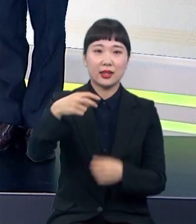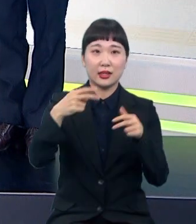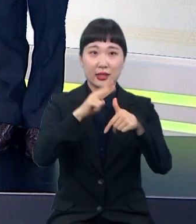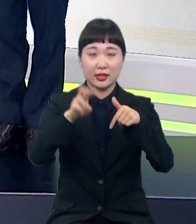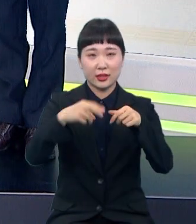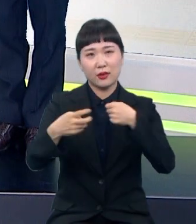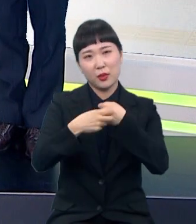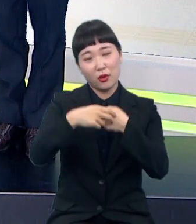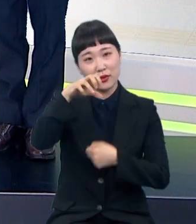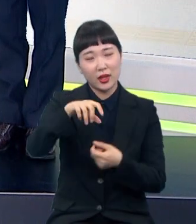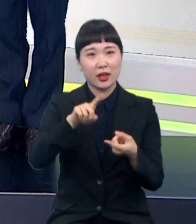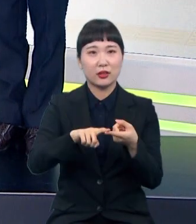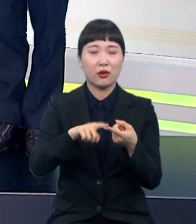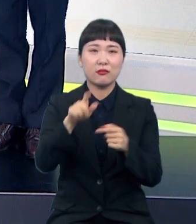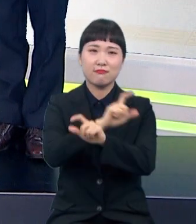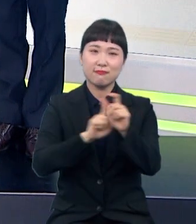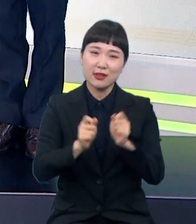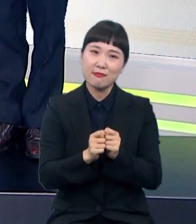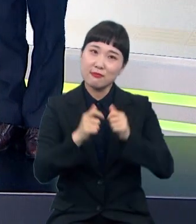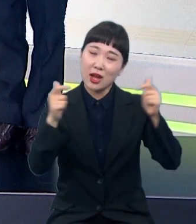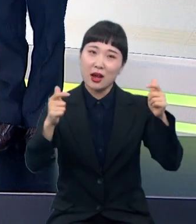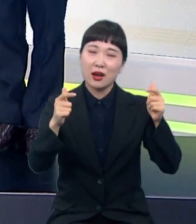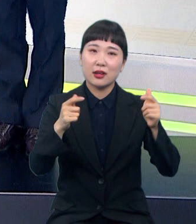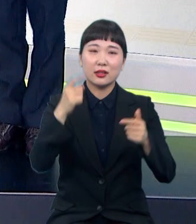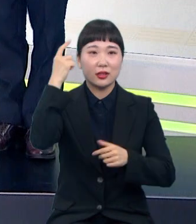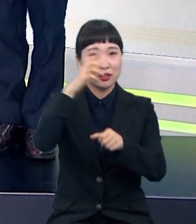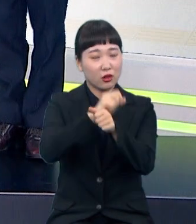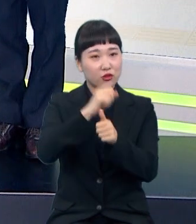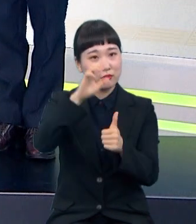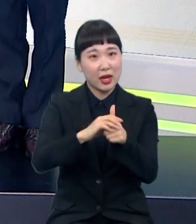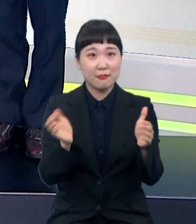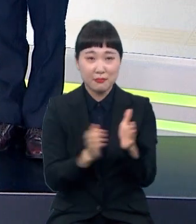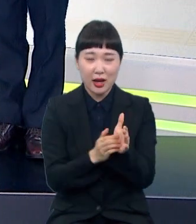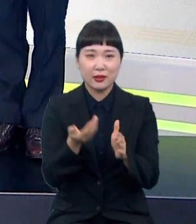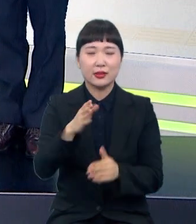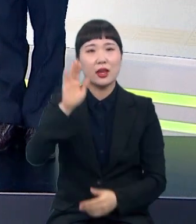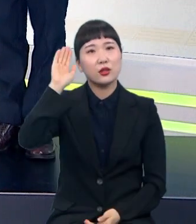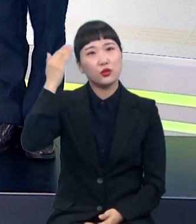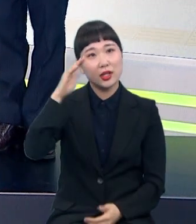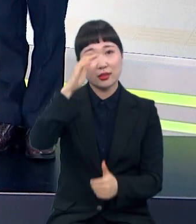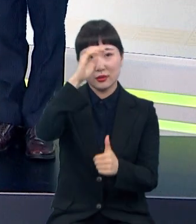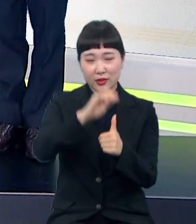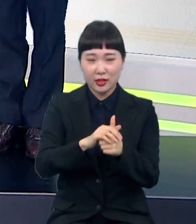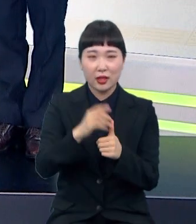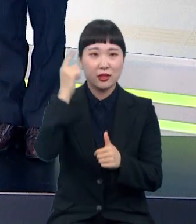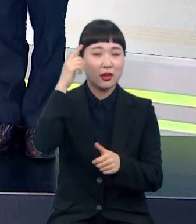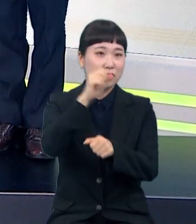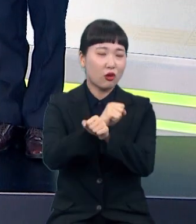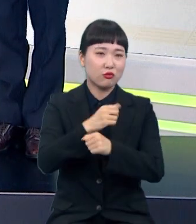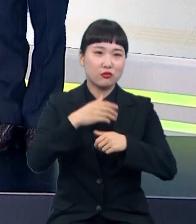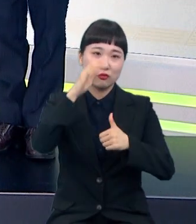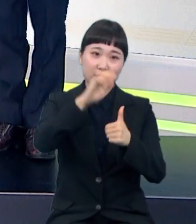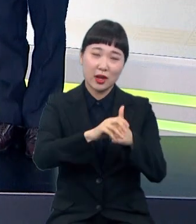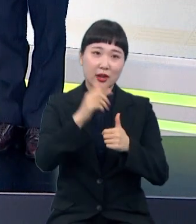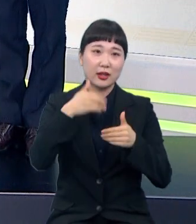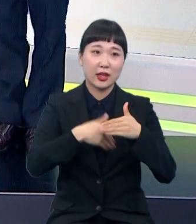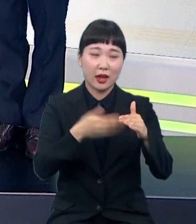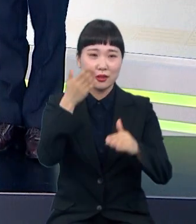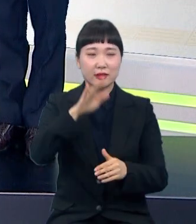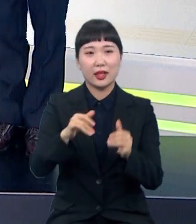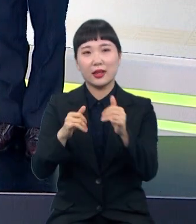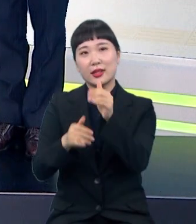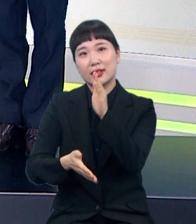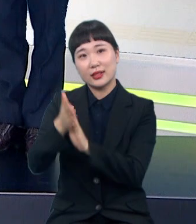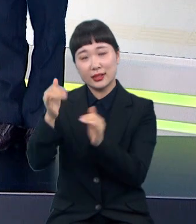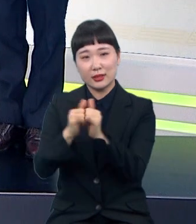진행했지만 이후 진척이 없습니다. 최근 시가 타당성 연구 용역을 진행하겠다고 하자 시민사회단체는 반발하고